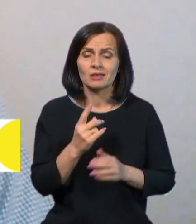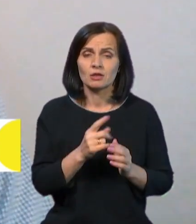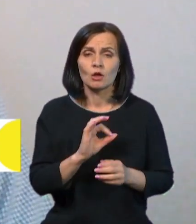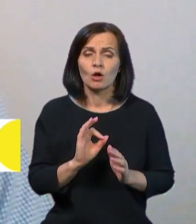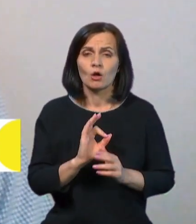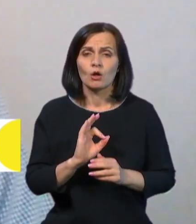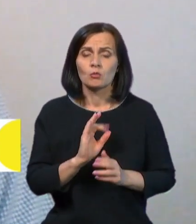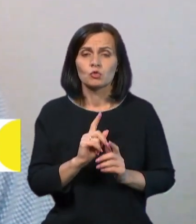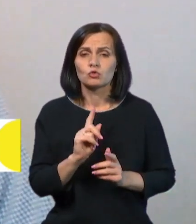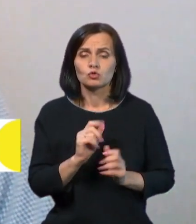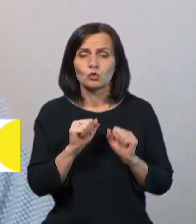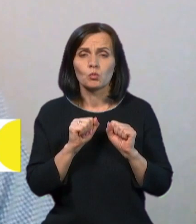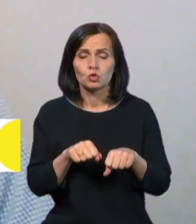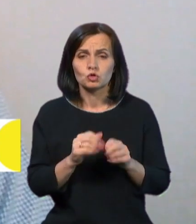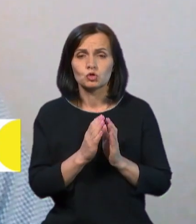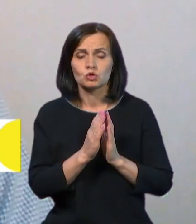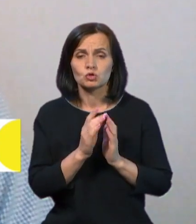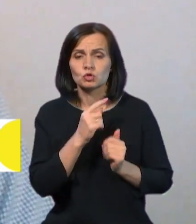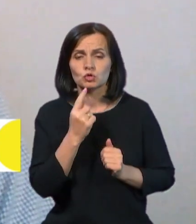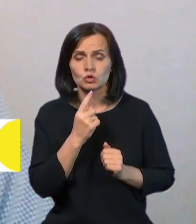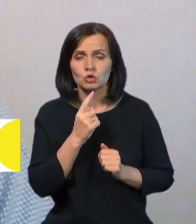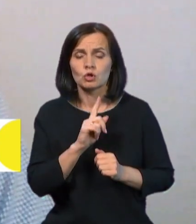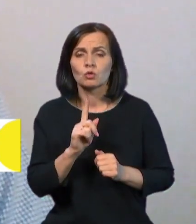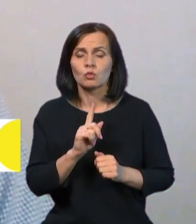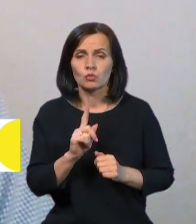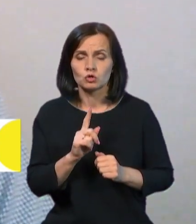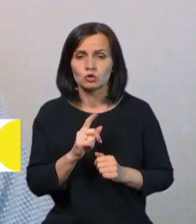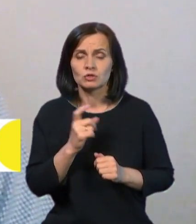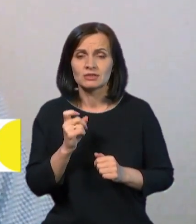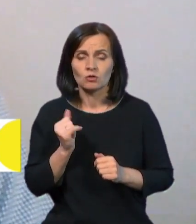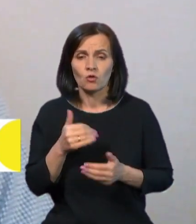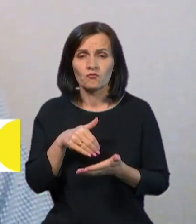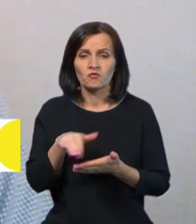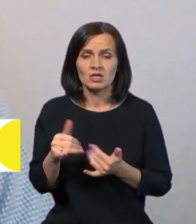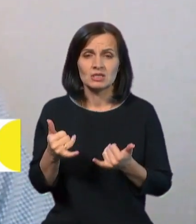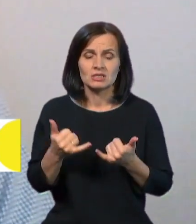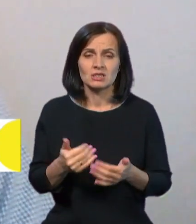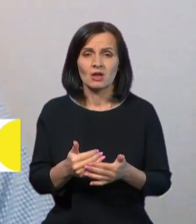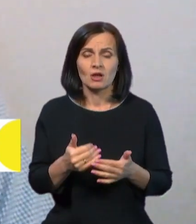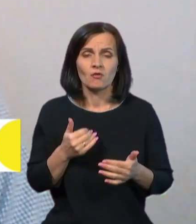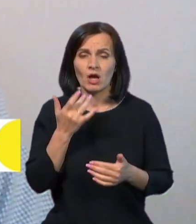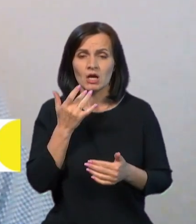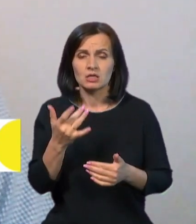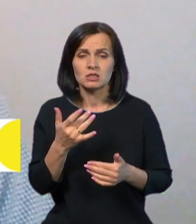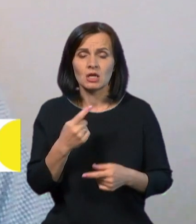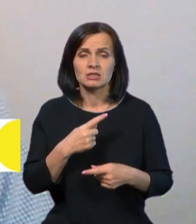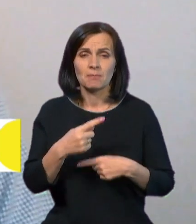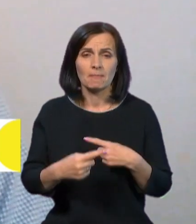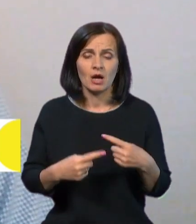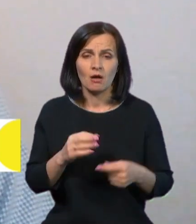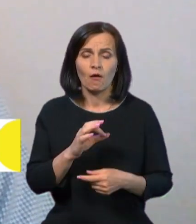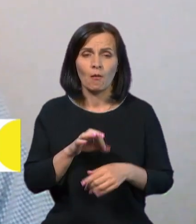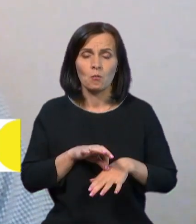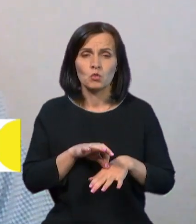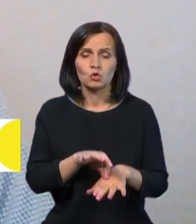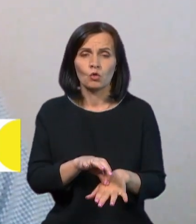можна говорити, те, що Збройні Сили України відмовилися наразі від радянської спадщини